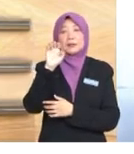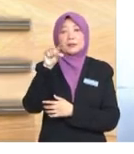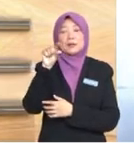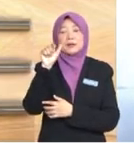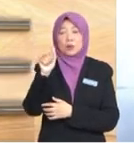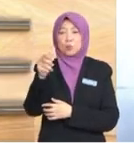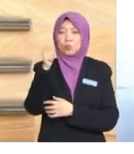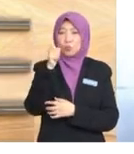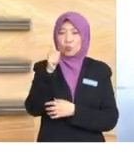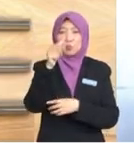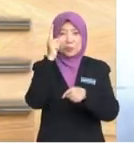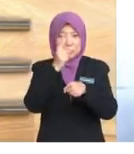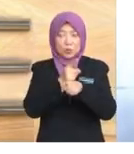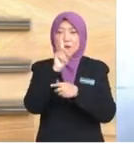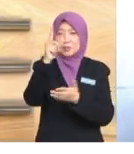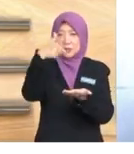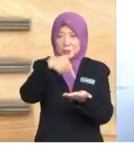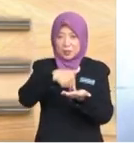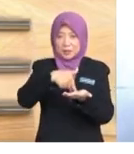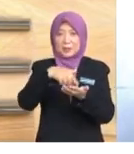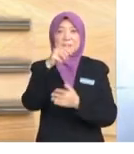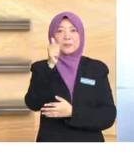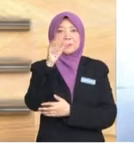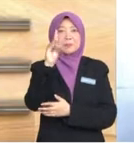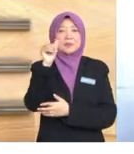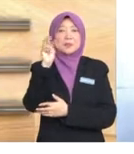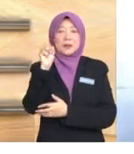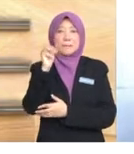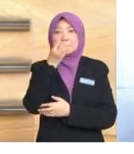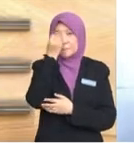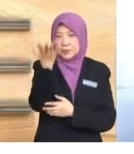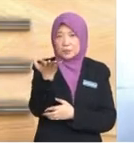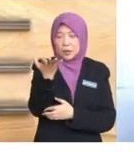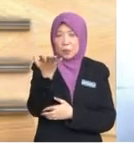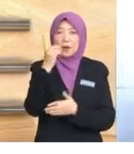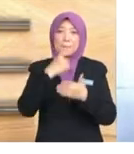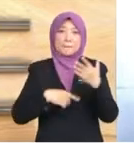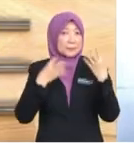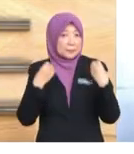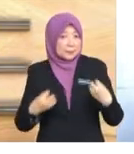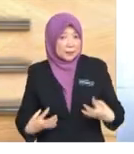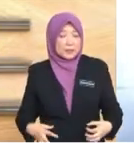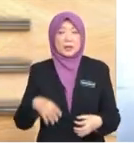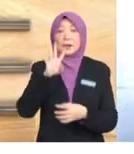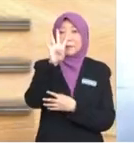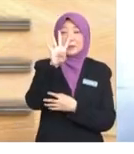Dan ada lagi seorang cikgu nak tanya, Adam. Adam, sebutkan hiasan kek yang keempat.